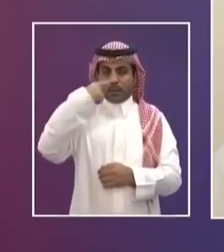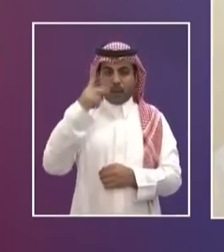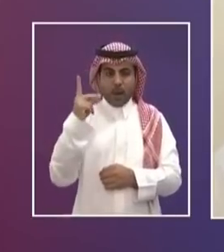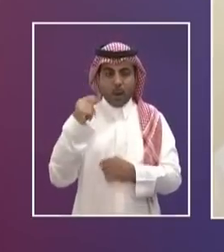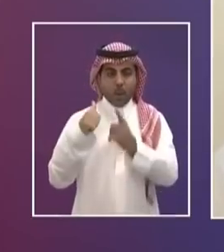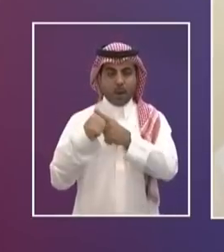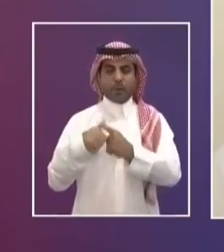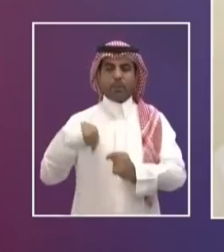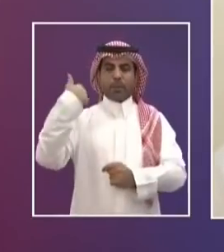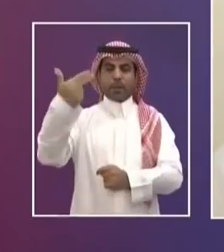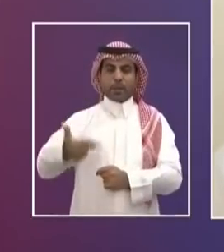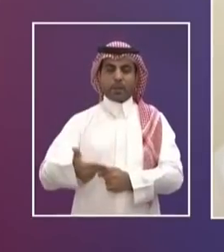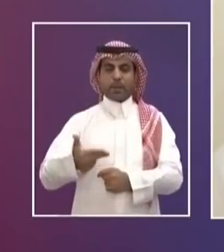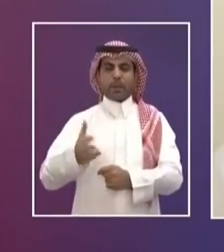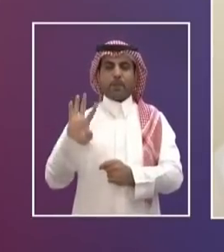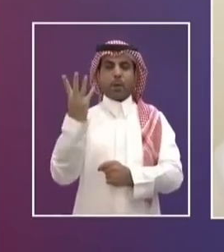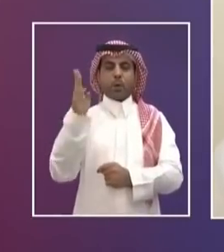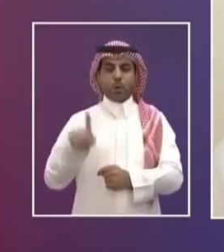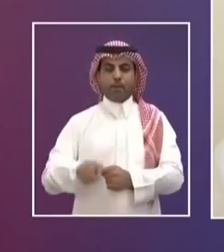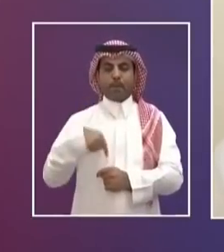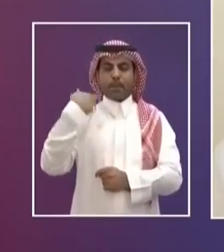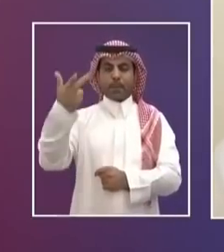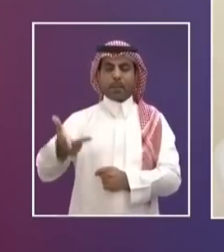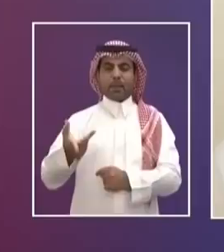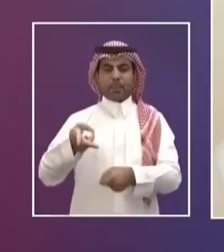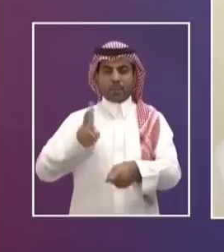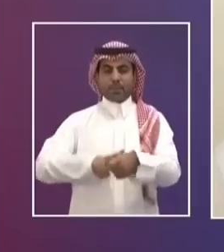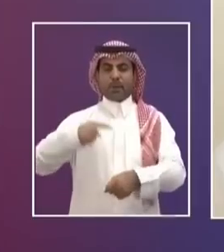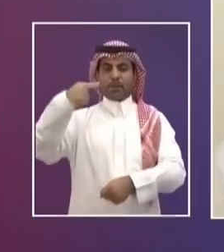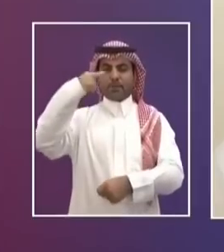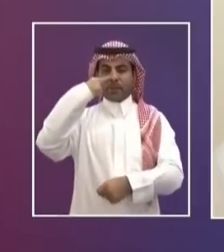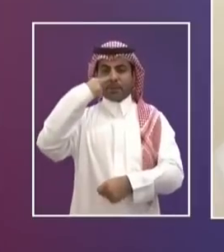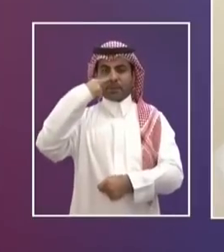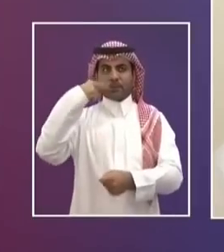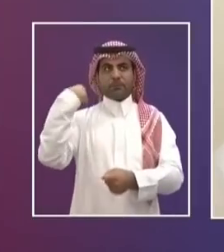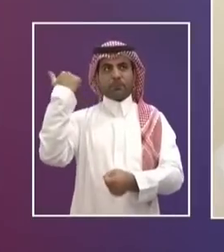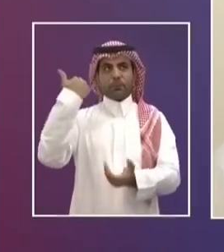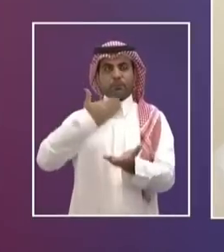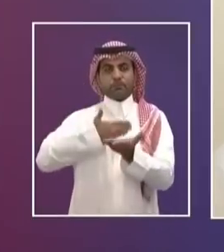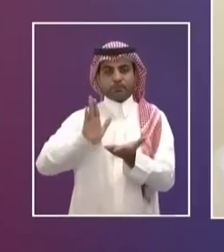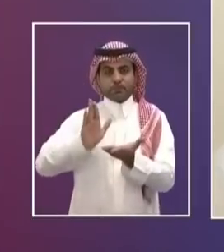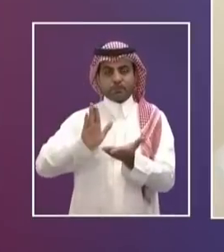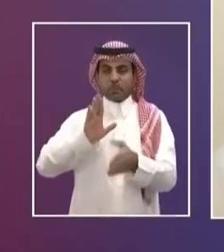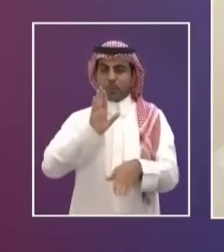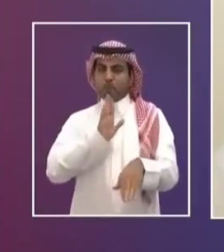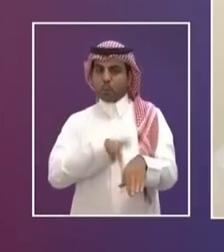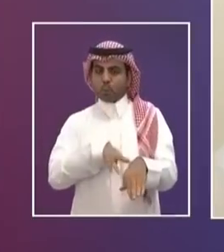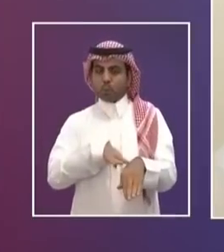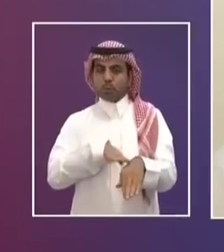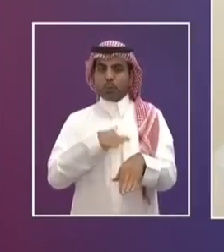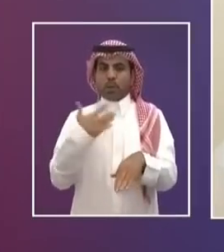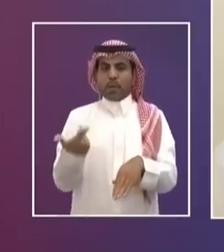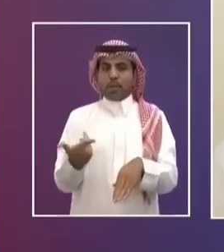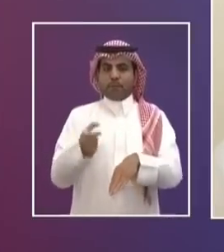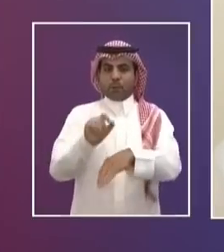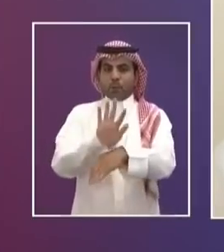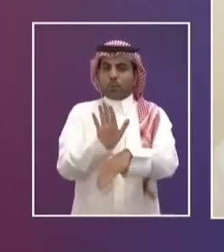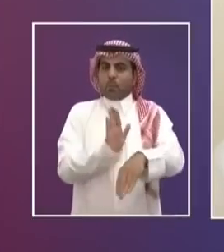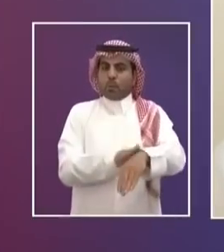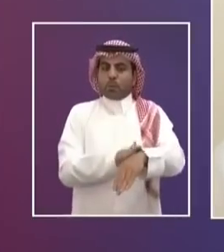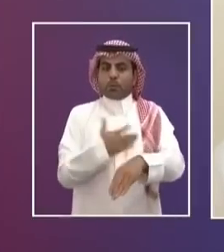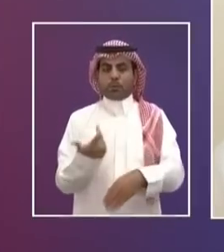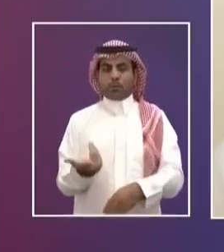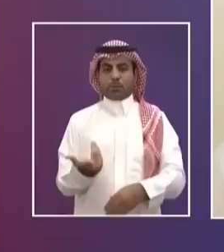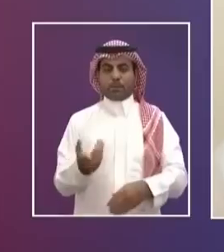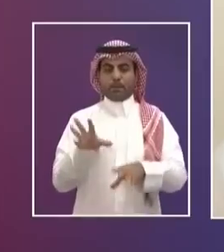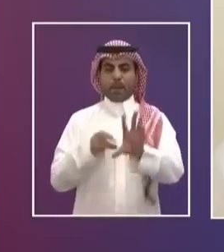وجود أعراض خلال 14 يوما. كيف يتم التأكد من زوال الفيروس من المصاب دون عمل مسحة ثانية للتأكد إذا علمنا أنه في